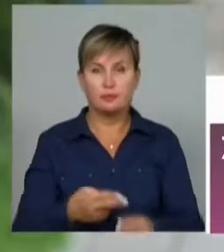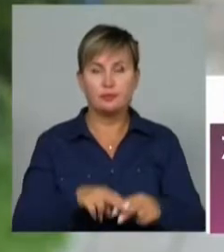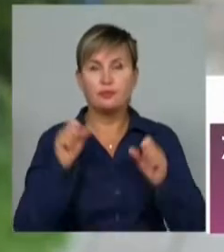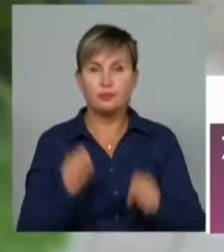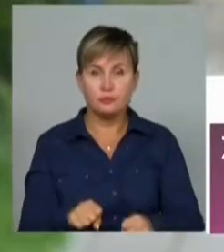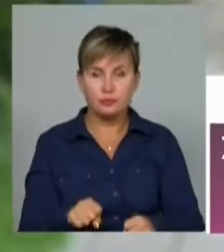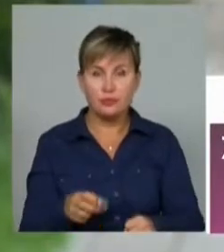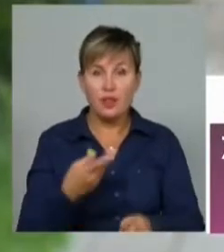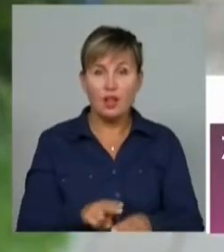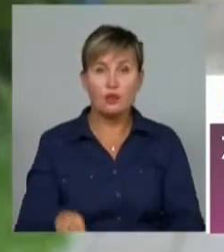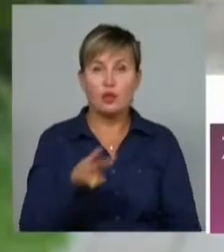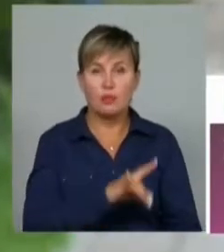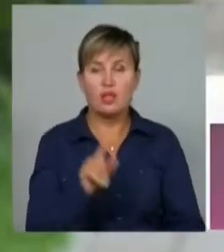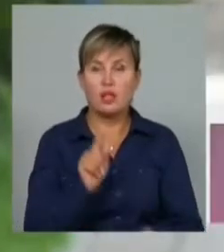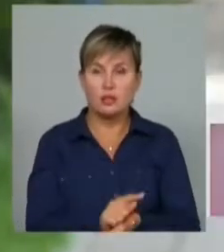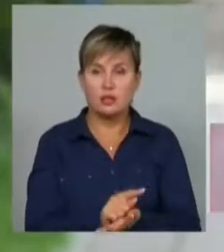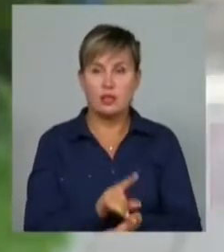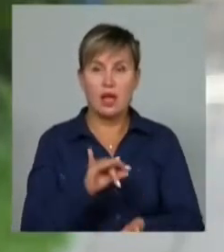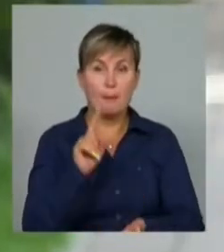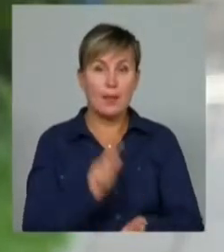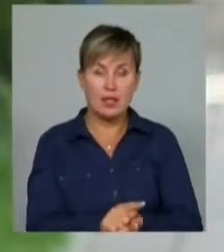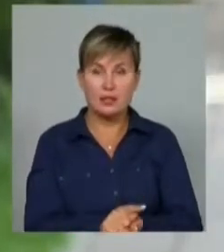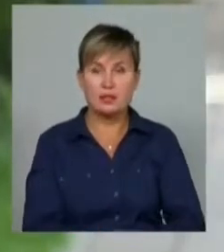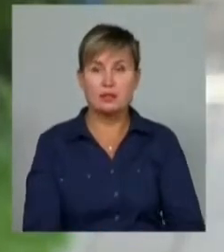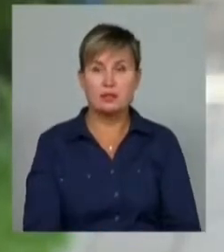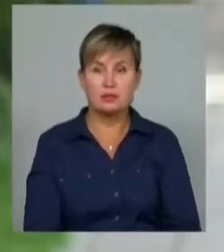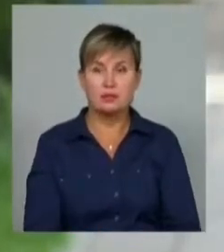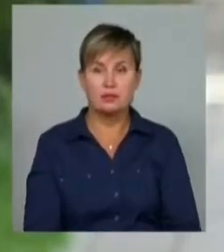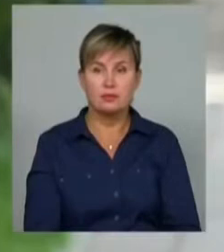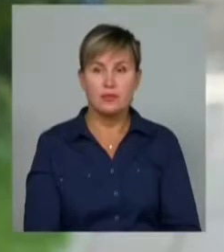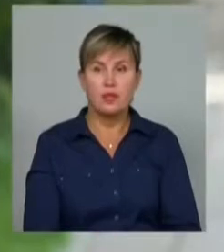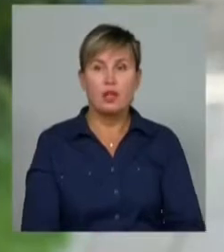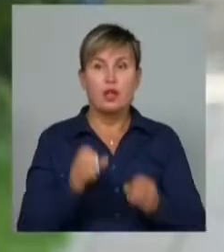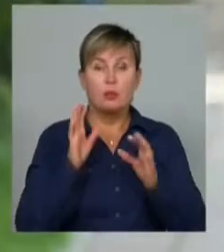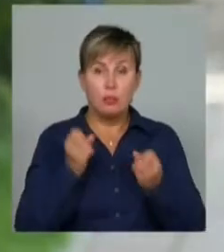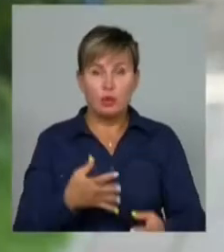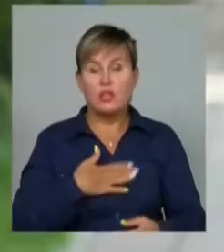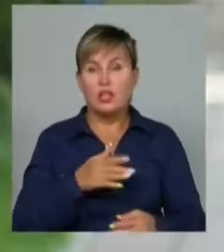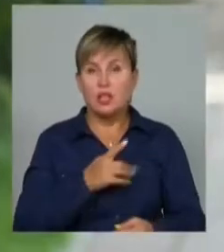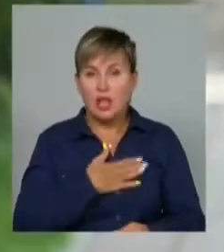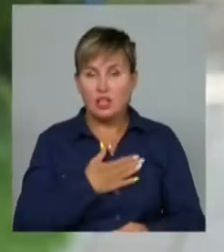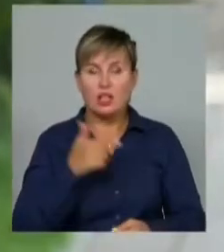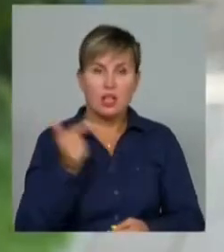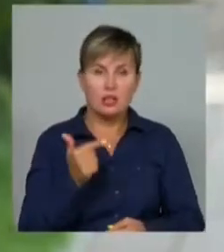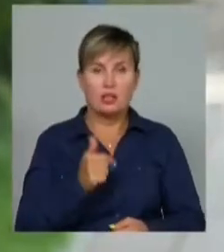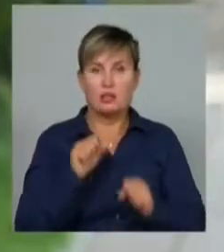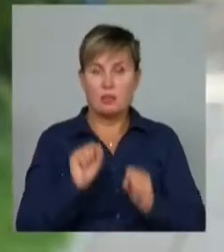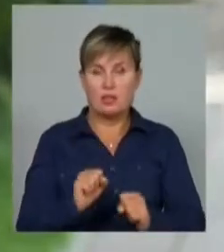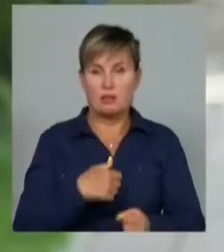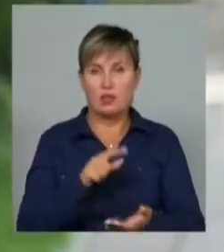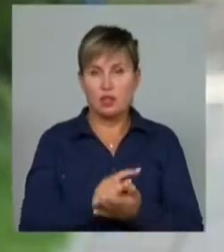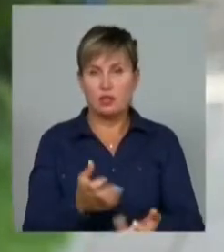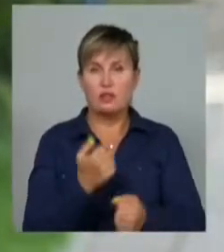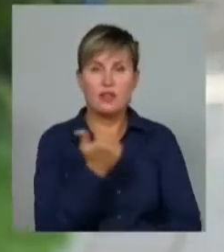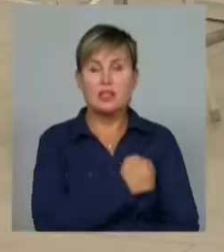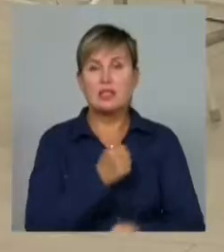мы должны и обязаны просто это наша гражданская позиция должна быть мы должны принять вакцину